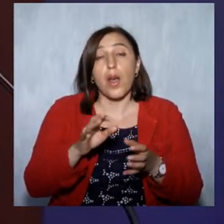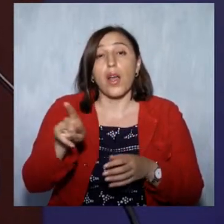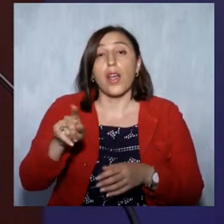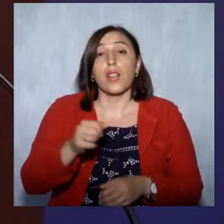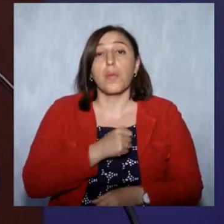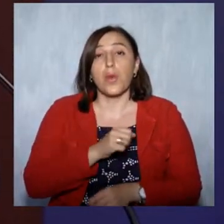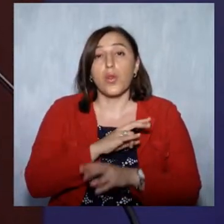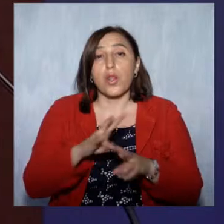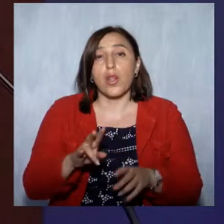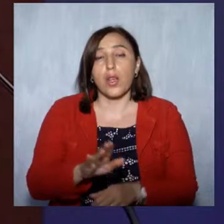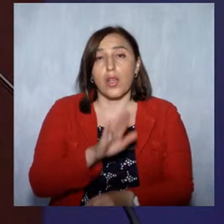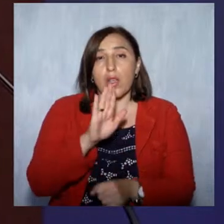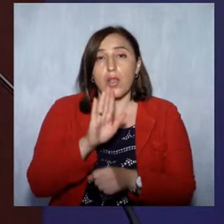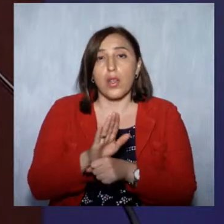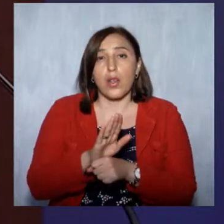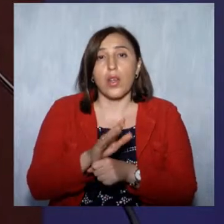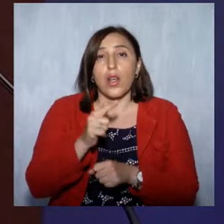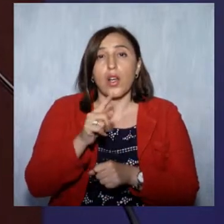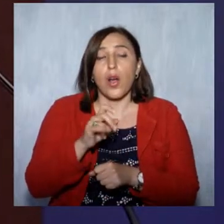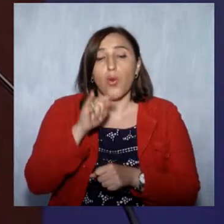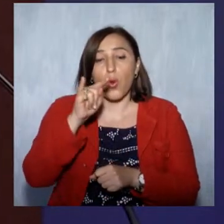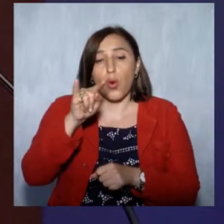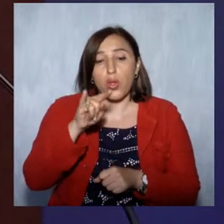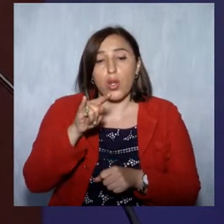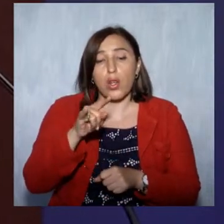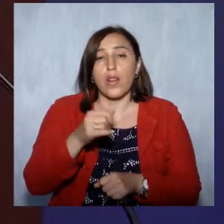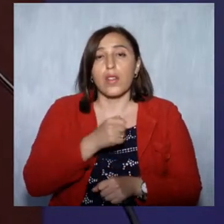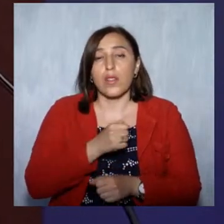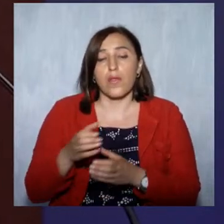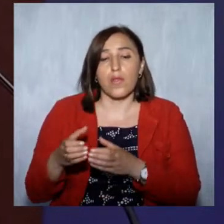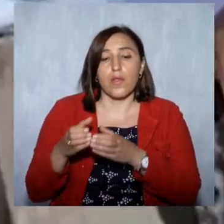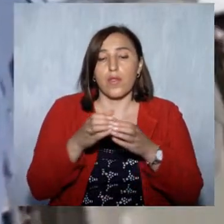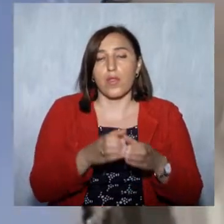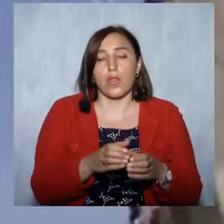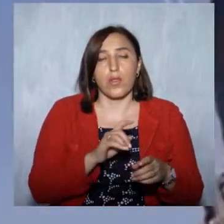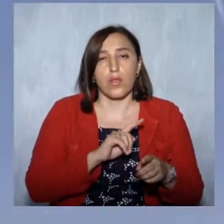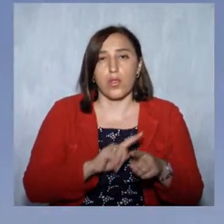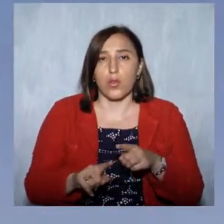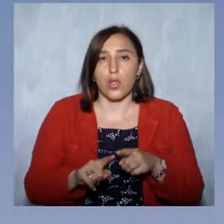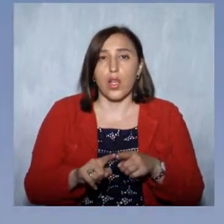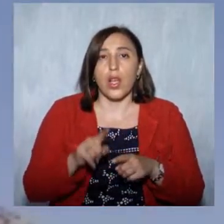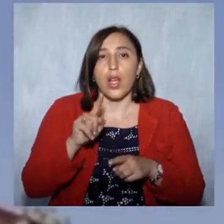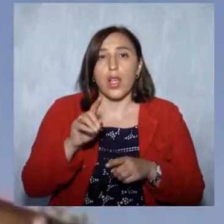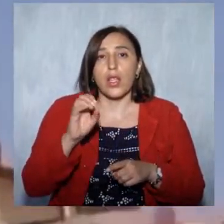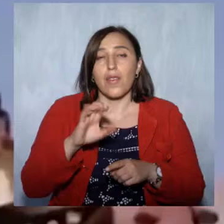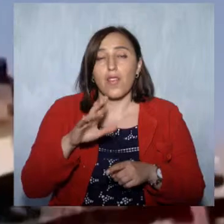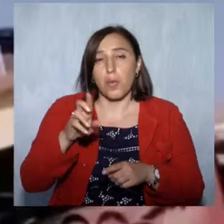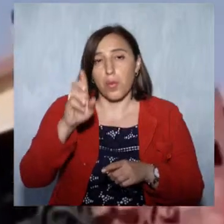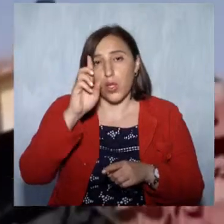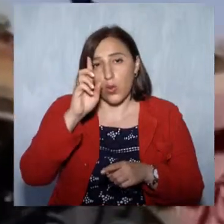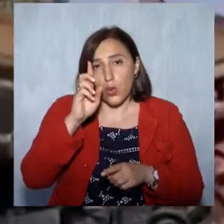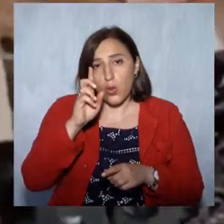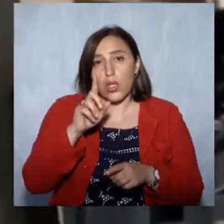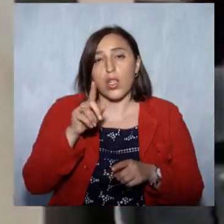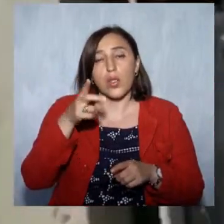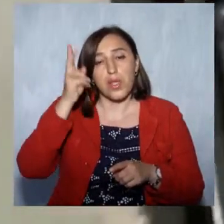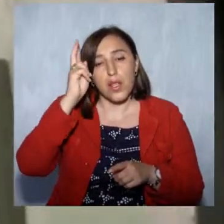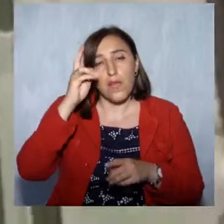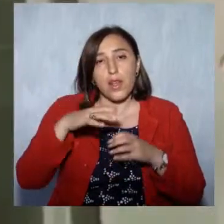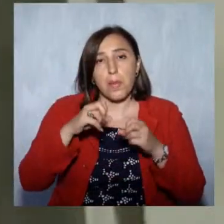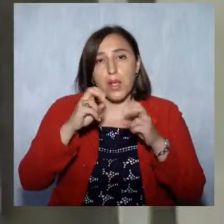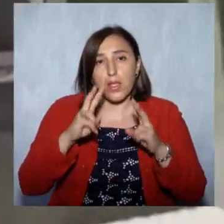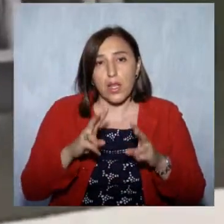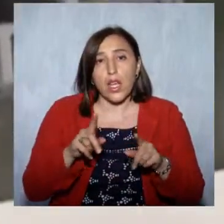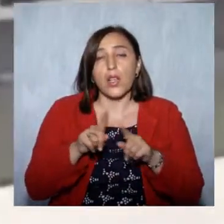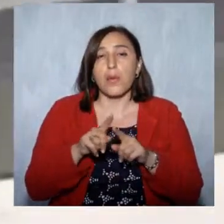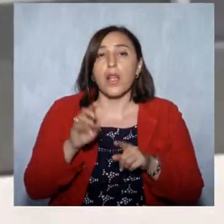հրահանգել է Քաբուլի 7-նավակայան տեղափոխել 3 գումարտակ, հայտարարում էր Քերբին։ Արևմտյան պետությունների քաղաքացիների եւ դիվանագետների, ինչպես